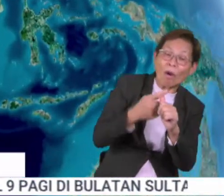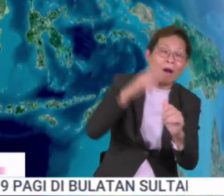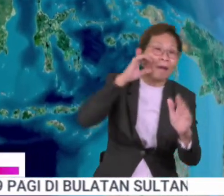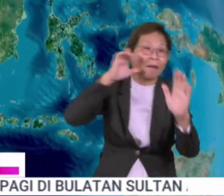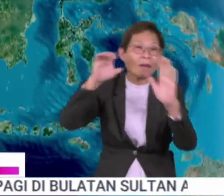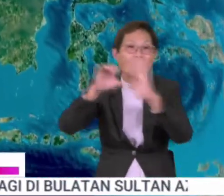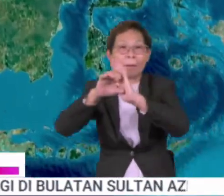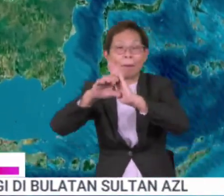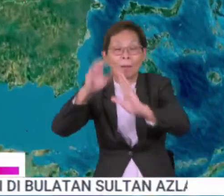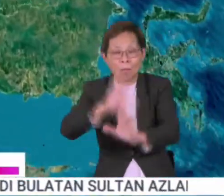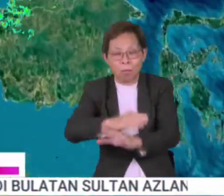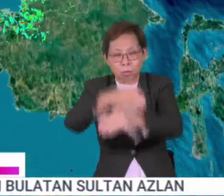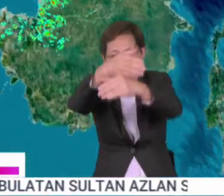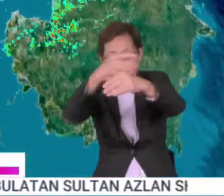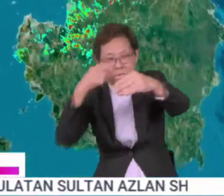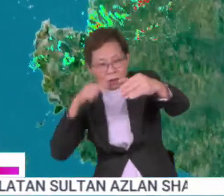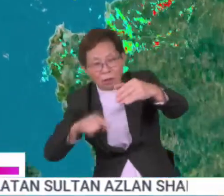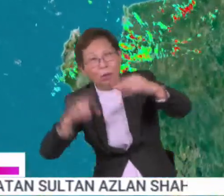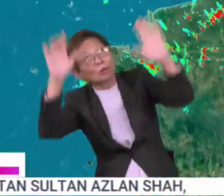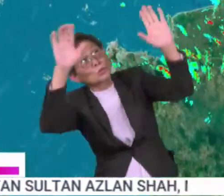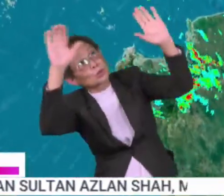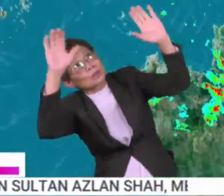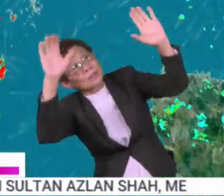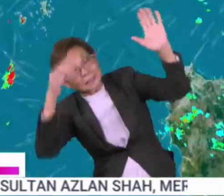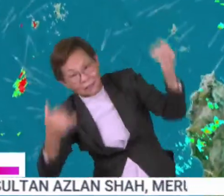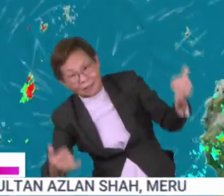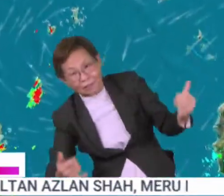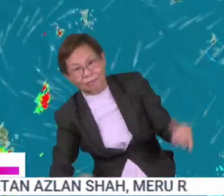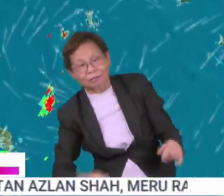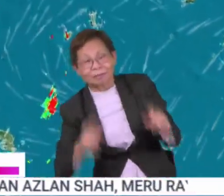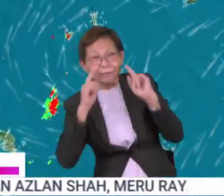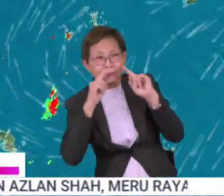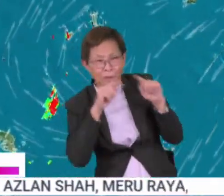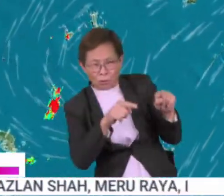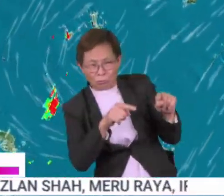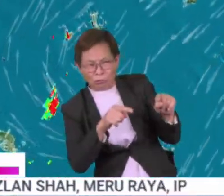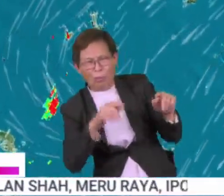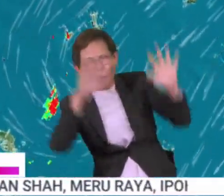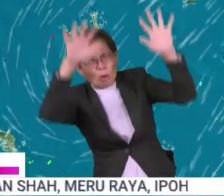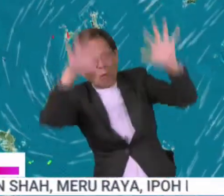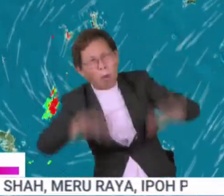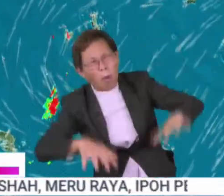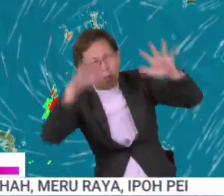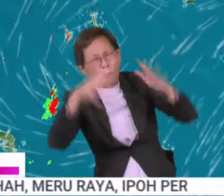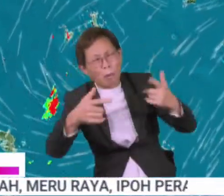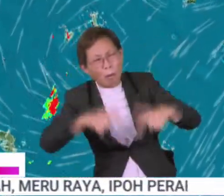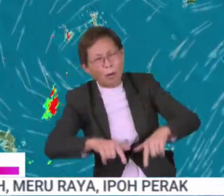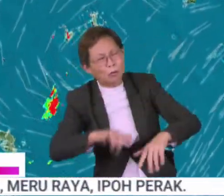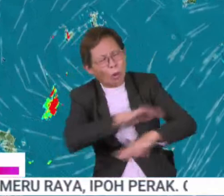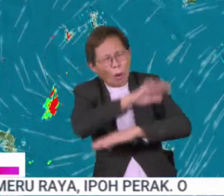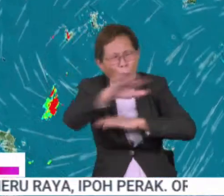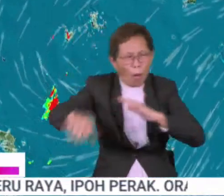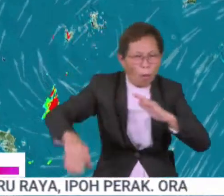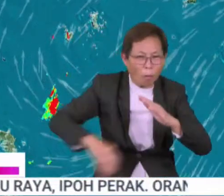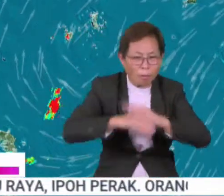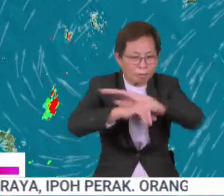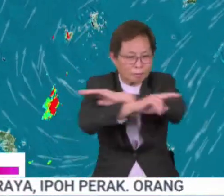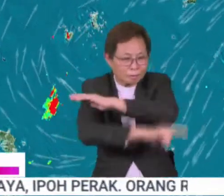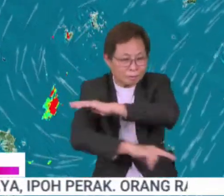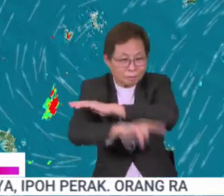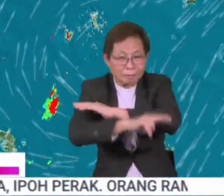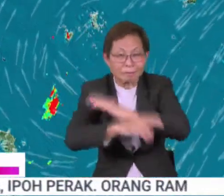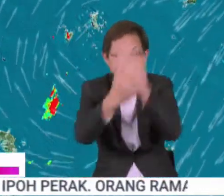paparan imej kemeradar bagi tinjauan cuaca semasa. Dan dapat diperhatikan, keadaan cuaca lembap sedang berlaku di hampir keseluruhan negeri